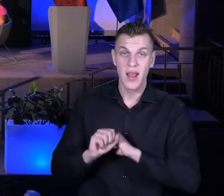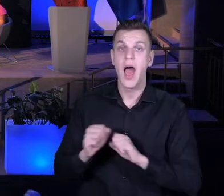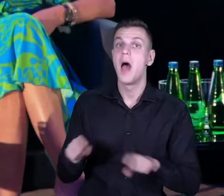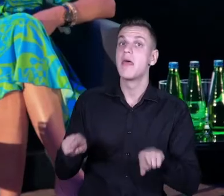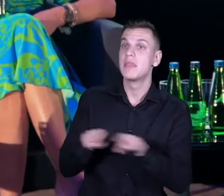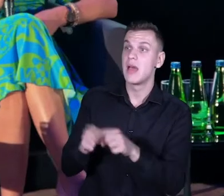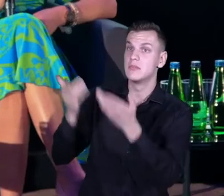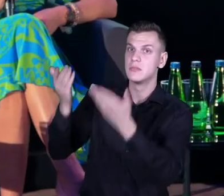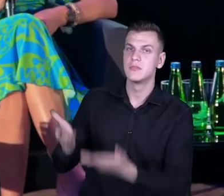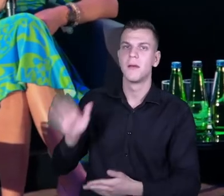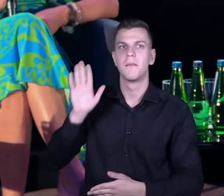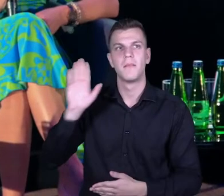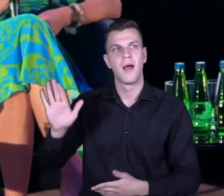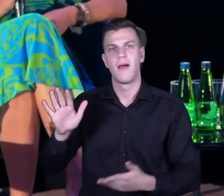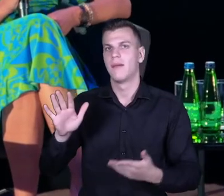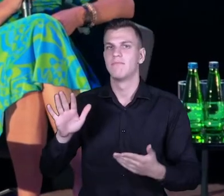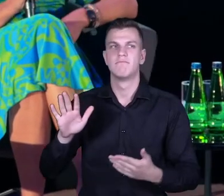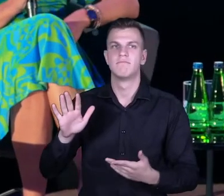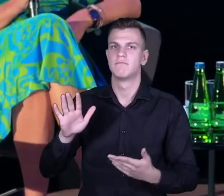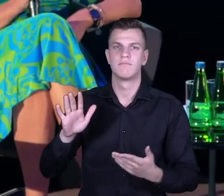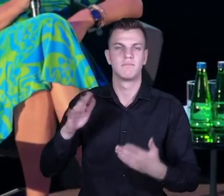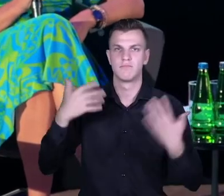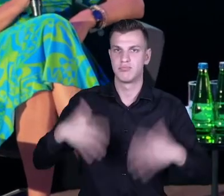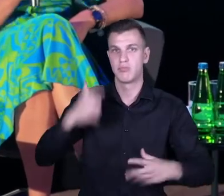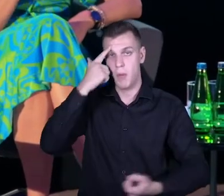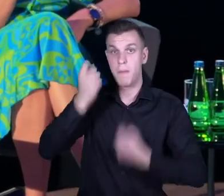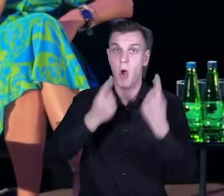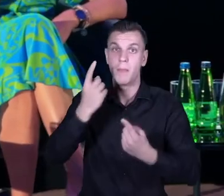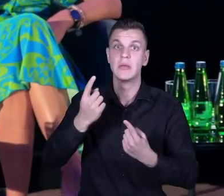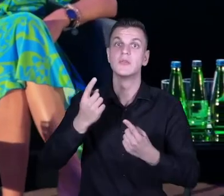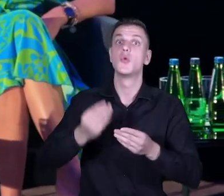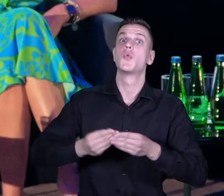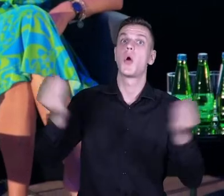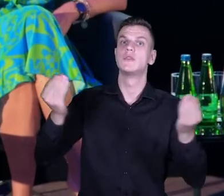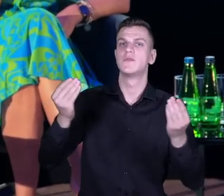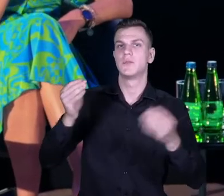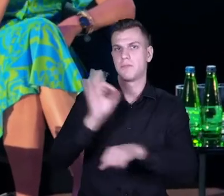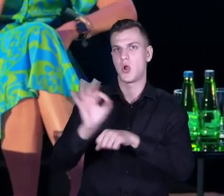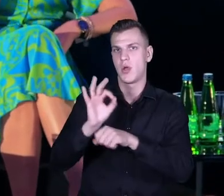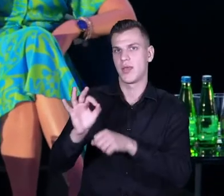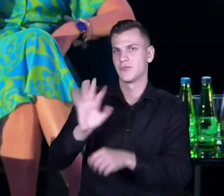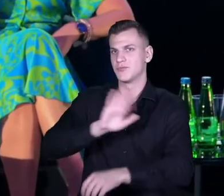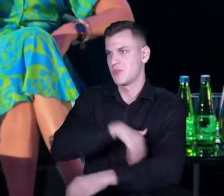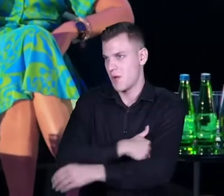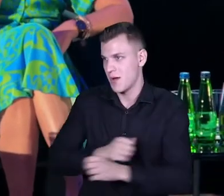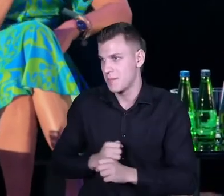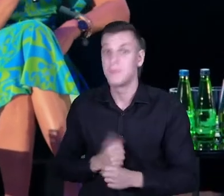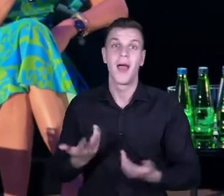bardzo kreatywnie podchodzi do rozwijania projektów w szkole. I dzień dobry.